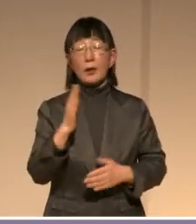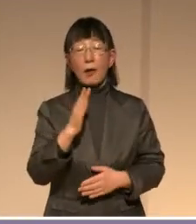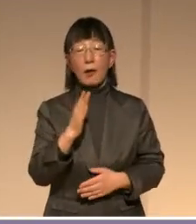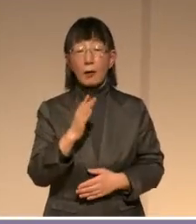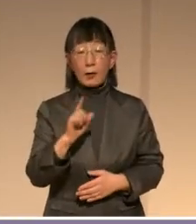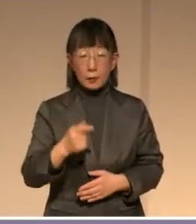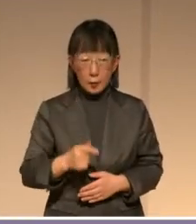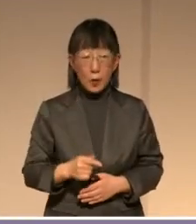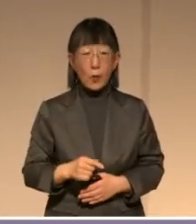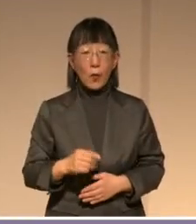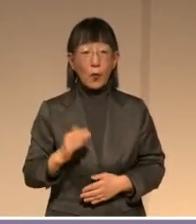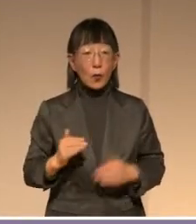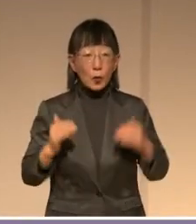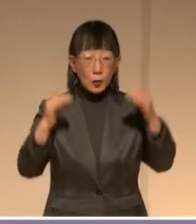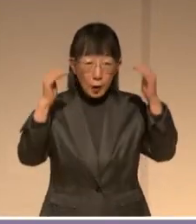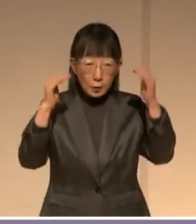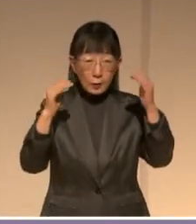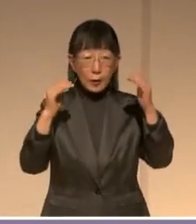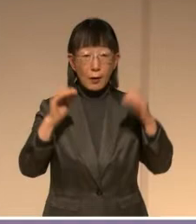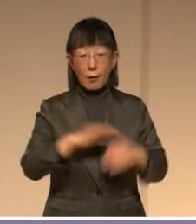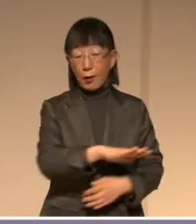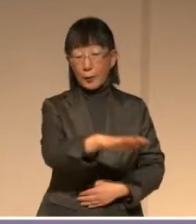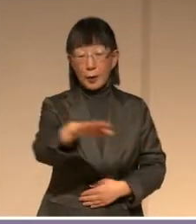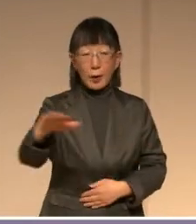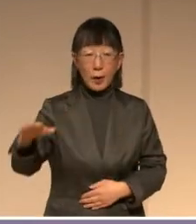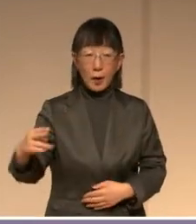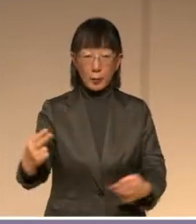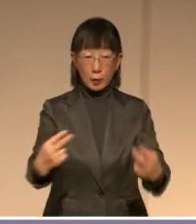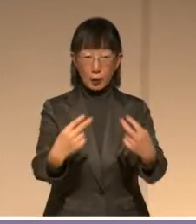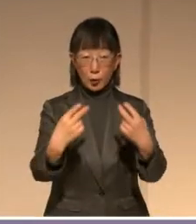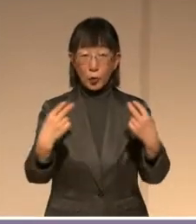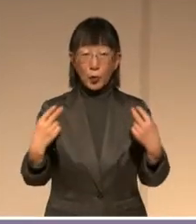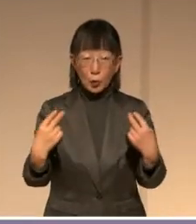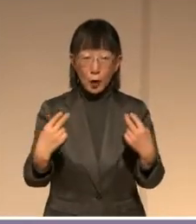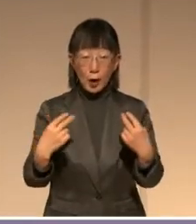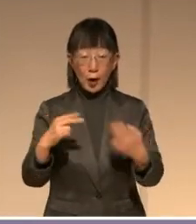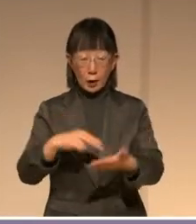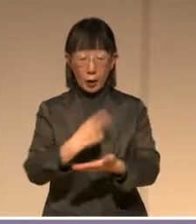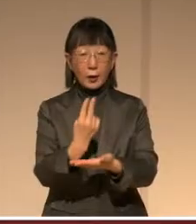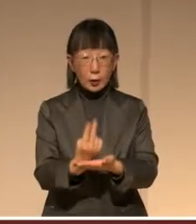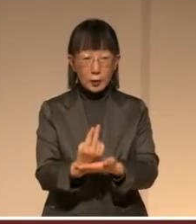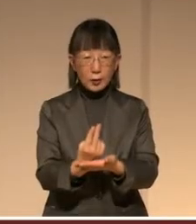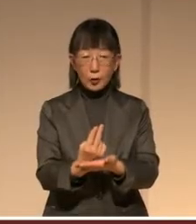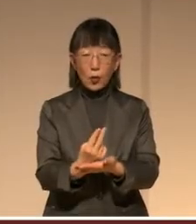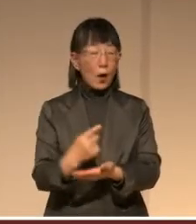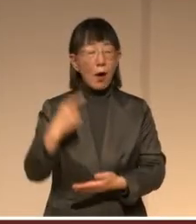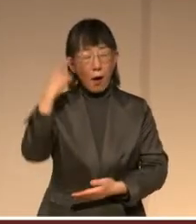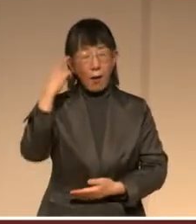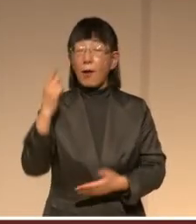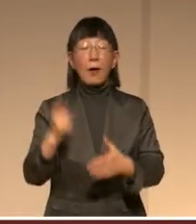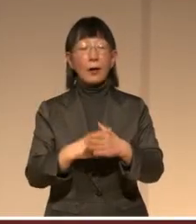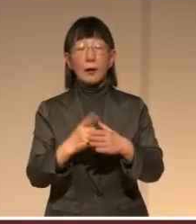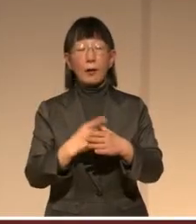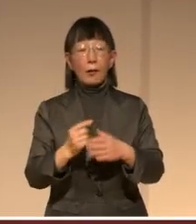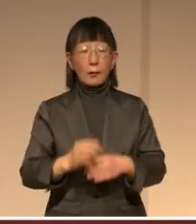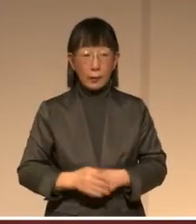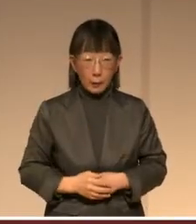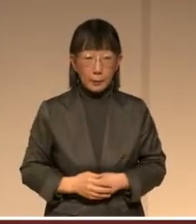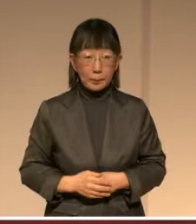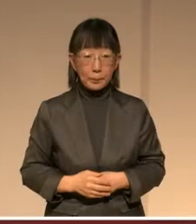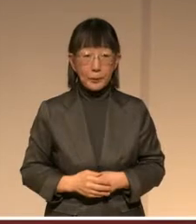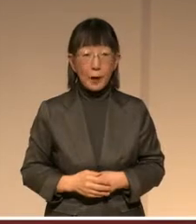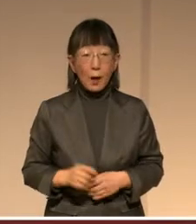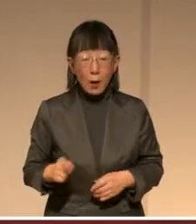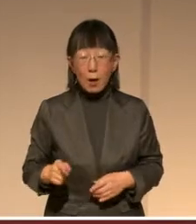なんて全く思ってなかったですねあああのね結構交代やも使ったりてその